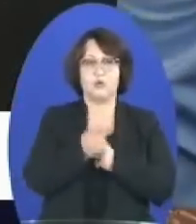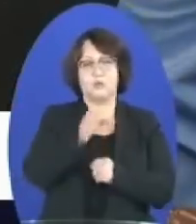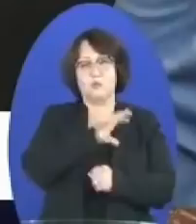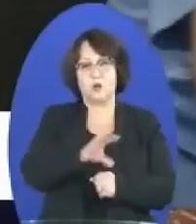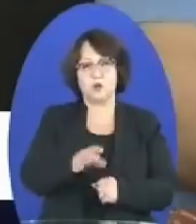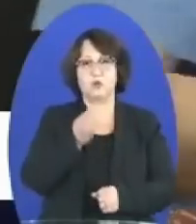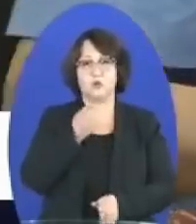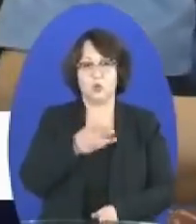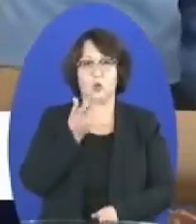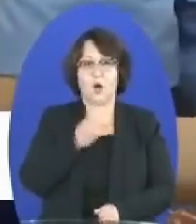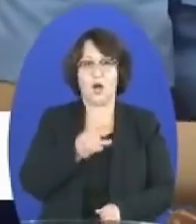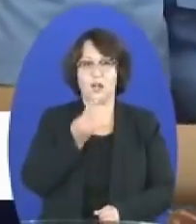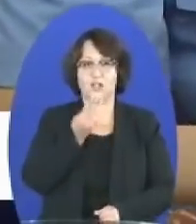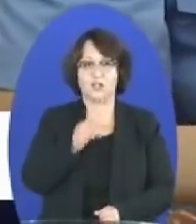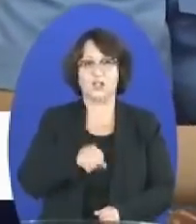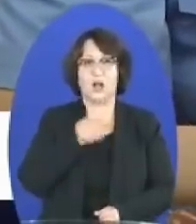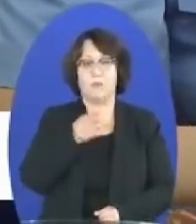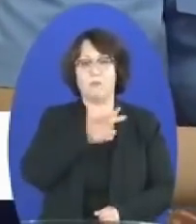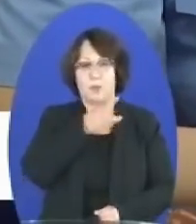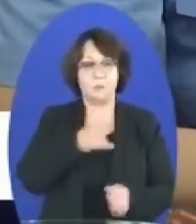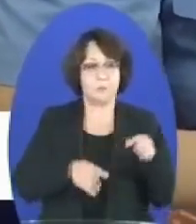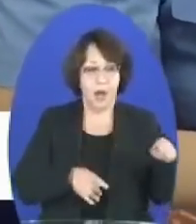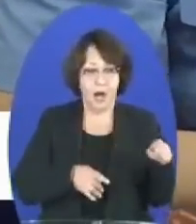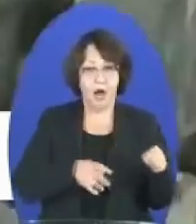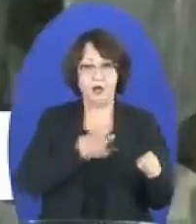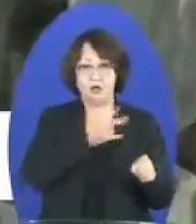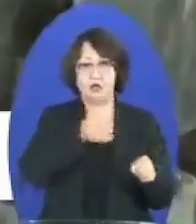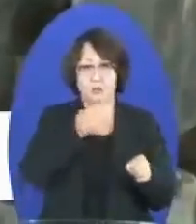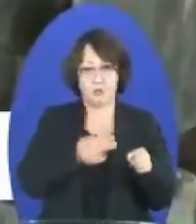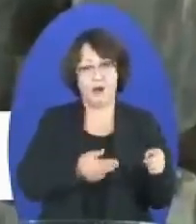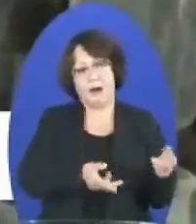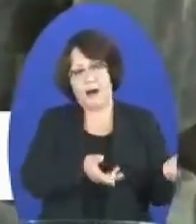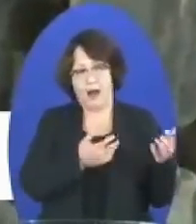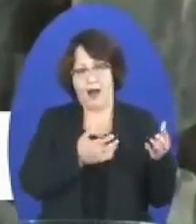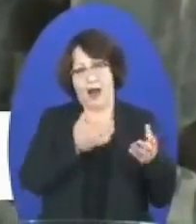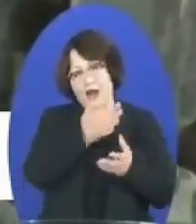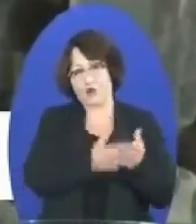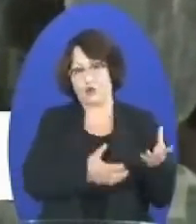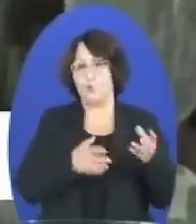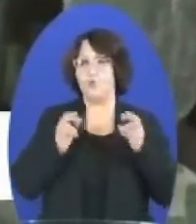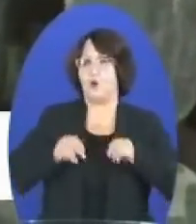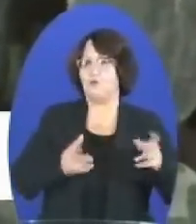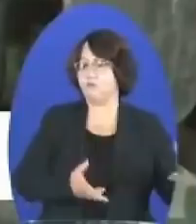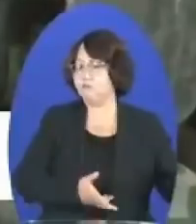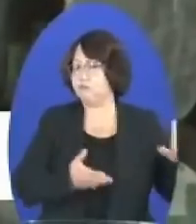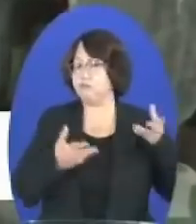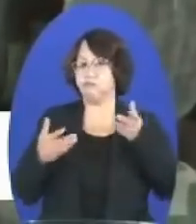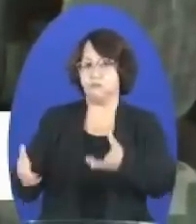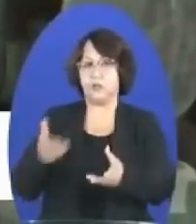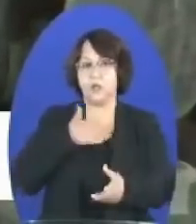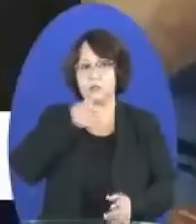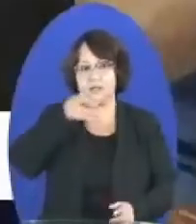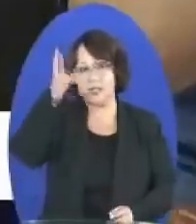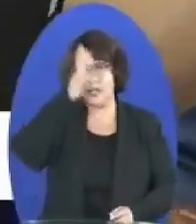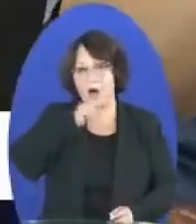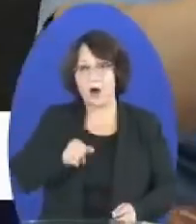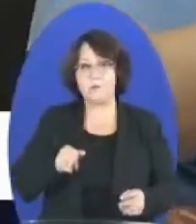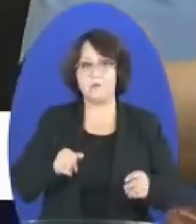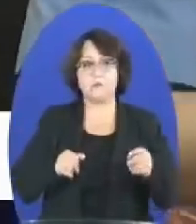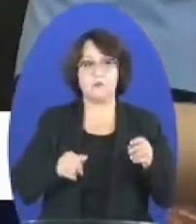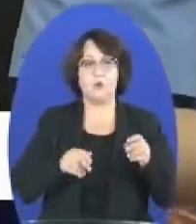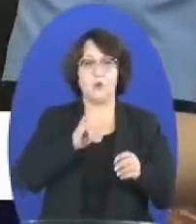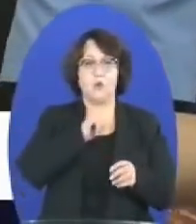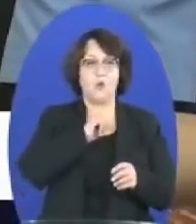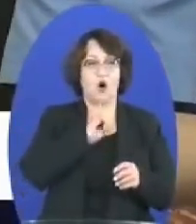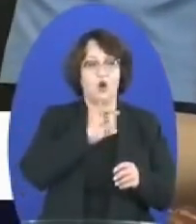гэд Э95 хэд байлаа бид нар бүгдийг нь гаргаж өгсөө. Эрүүл мэндийн яам бол энэ шуургаш төвдөр байгаа нөөцөө бүгд төр хоорондоо мэдээлэл солилцмоор